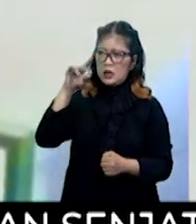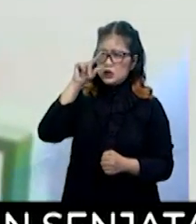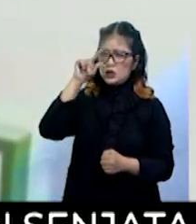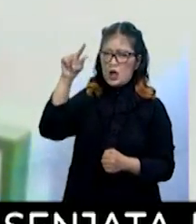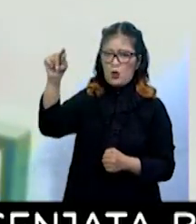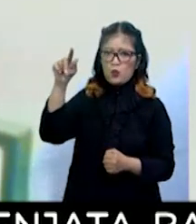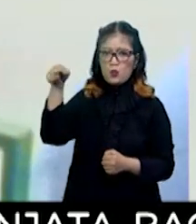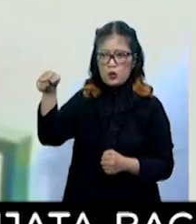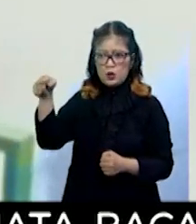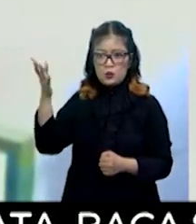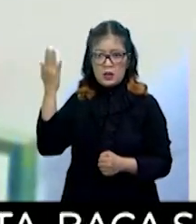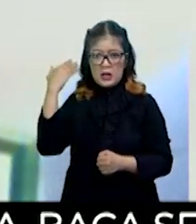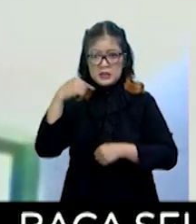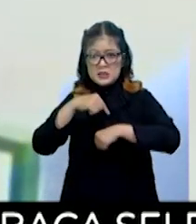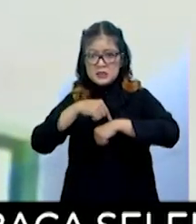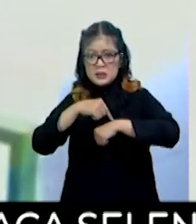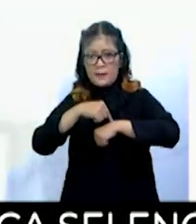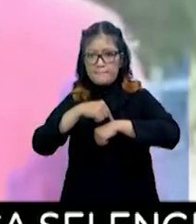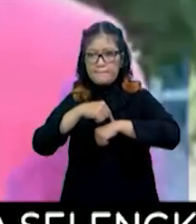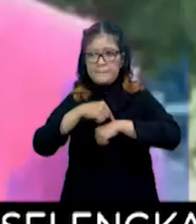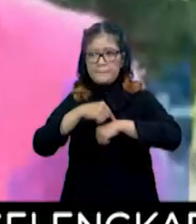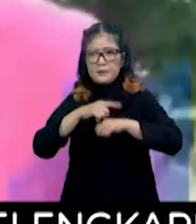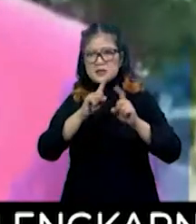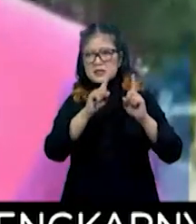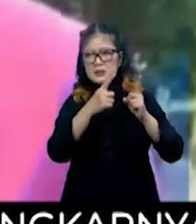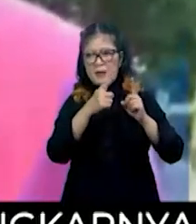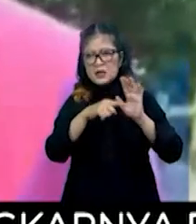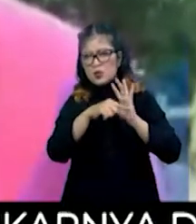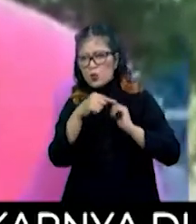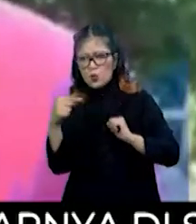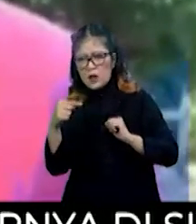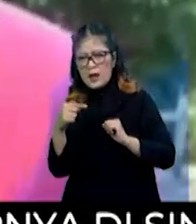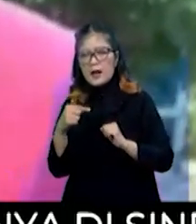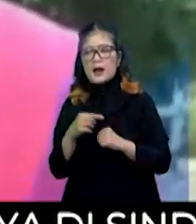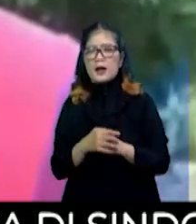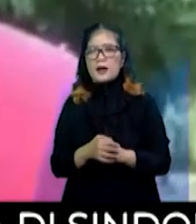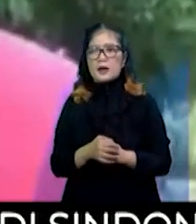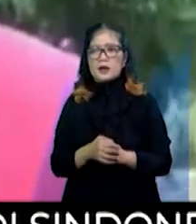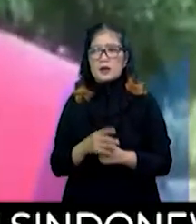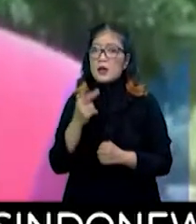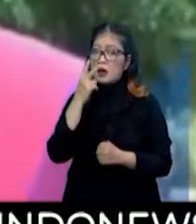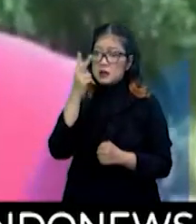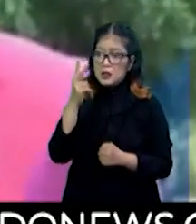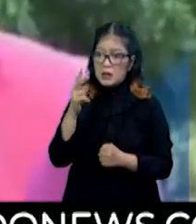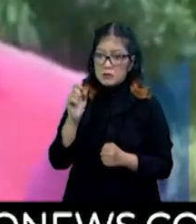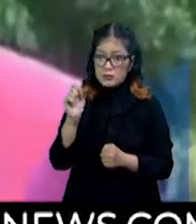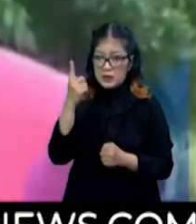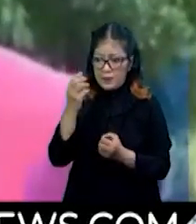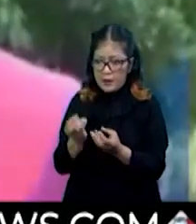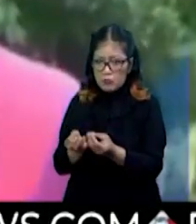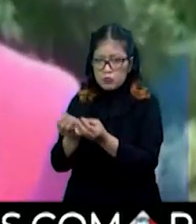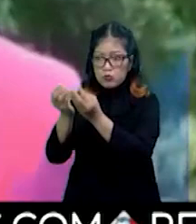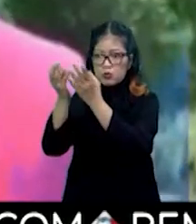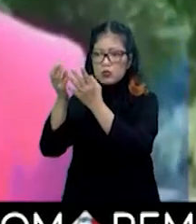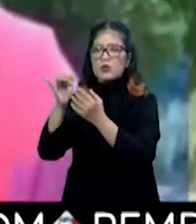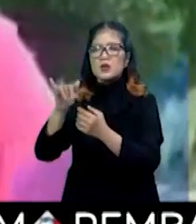Aku kesini lihat jam kurang lah, jam 11 kurang lah. Sempat dilihat api, Pak, ya? Sempat. Waktu itu lagi ngapain, Pak? Ya, Pak. Kamu